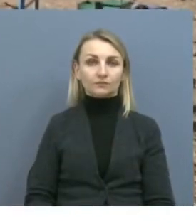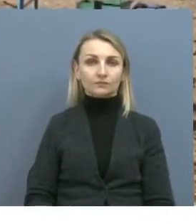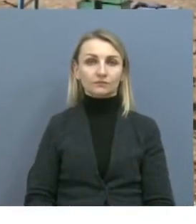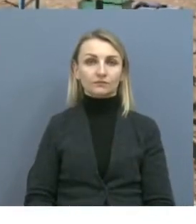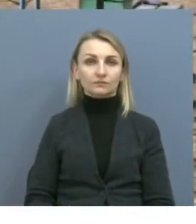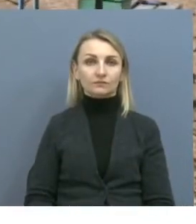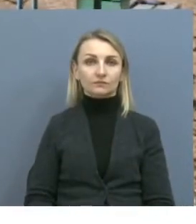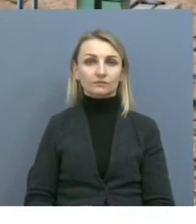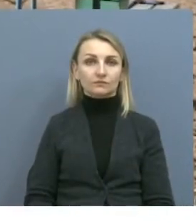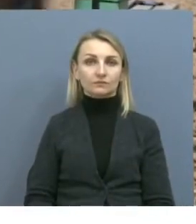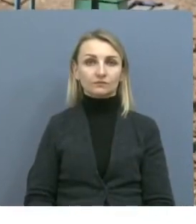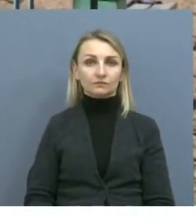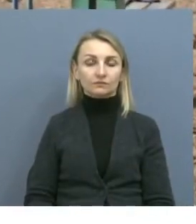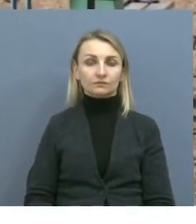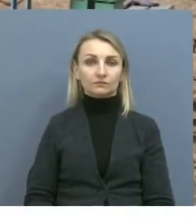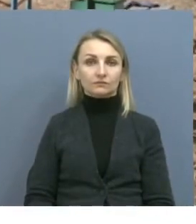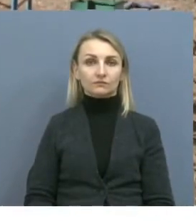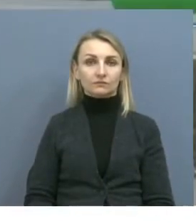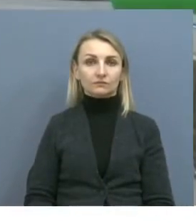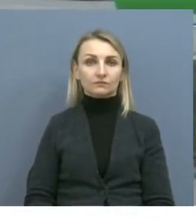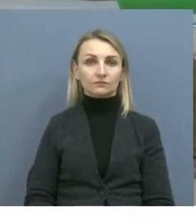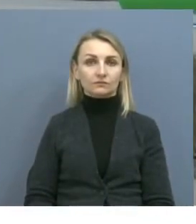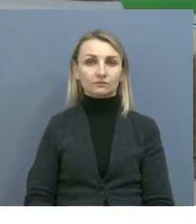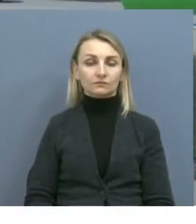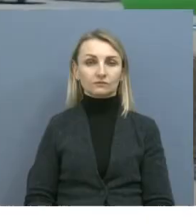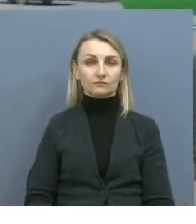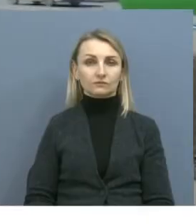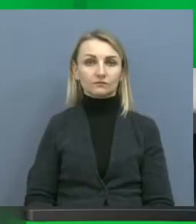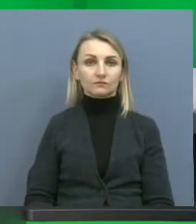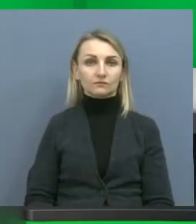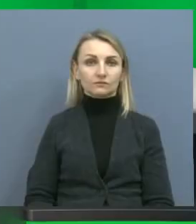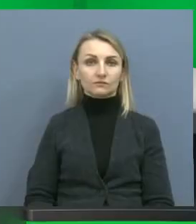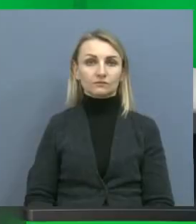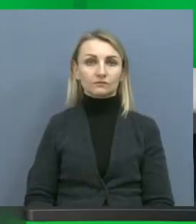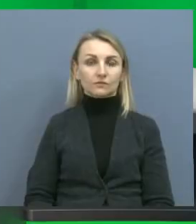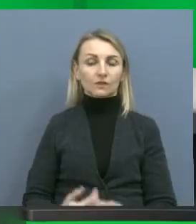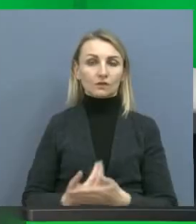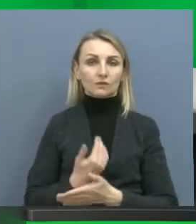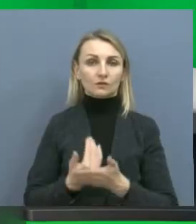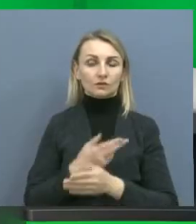Аугамбек Манарбекулы, Василий Вережников, Шукан Таукиев, Кокши Акпарат.